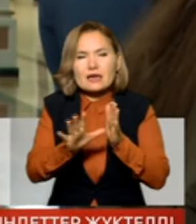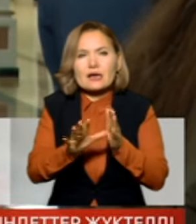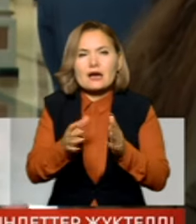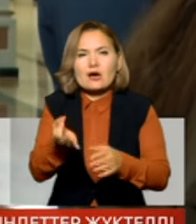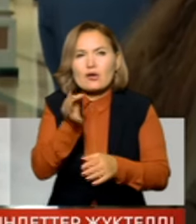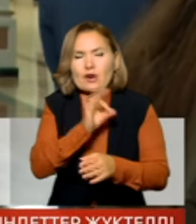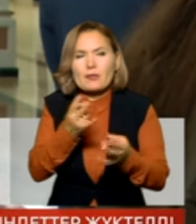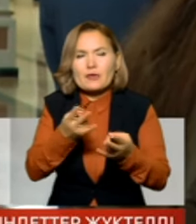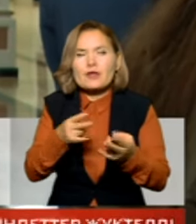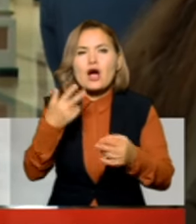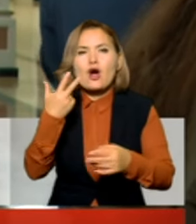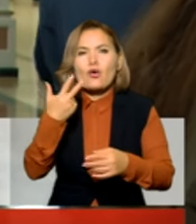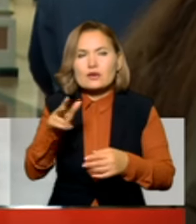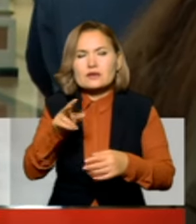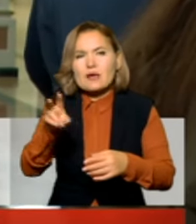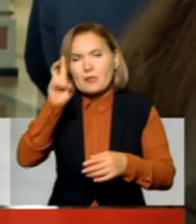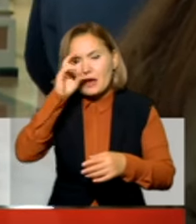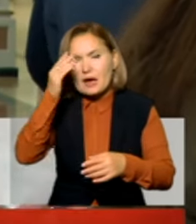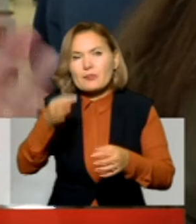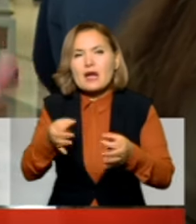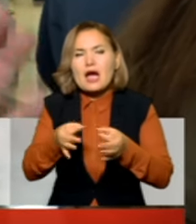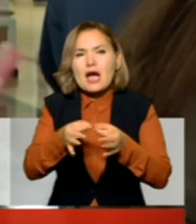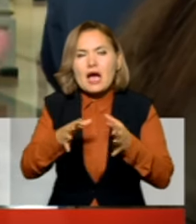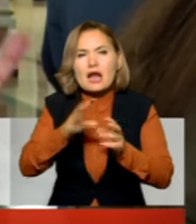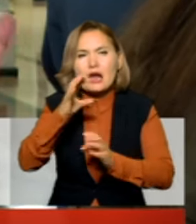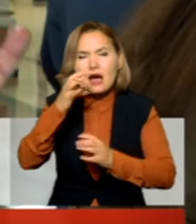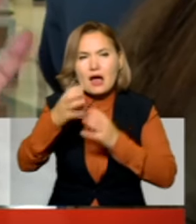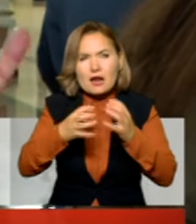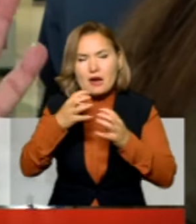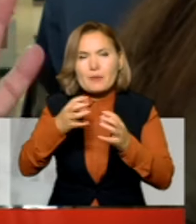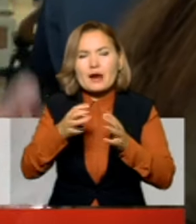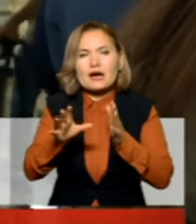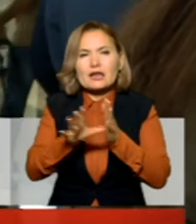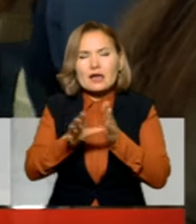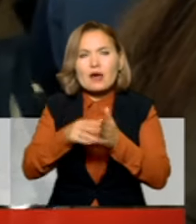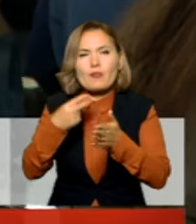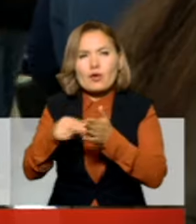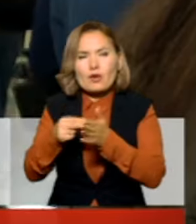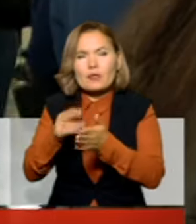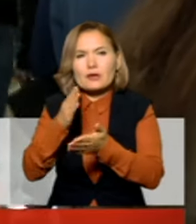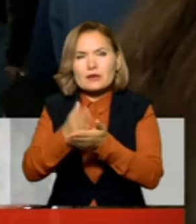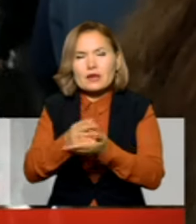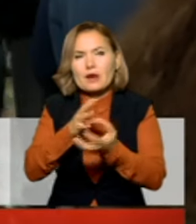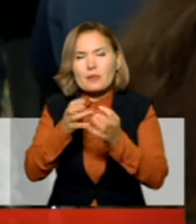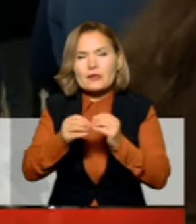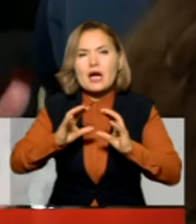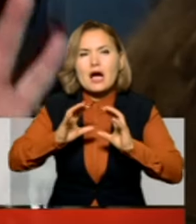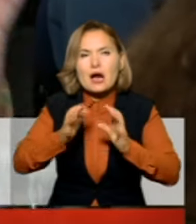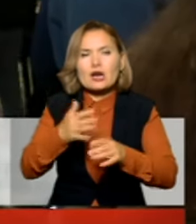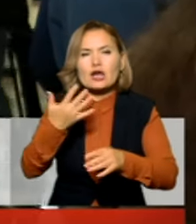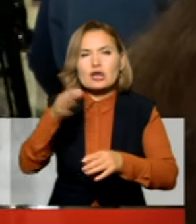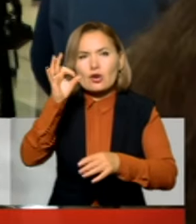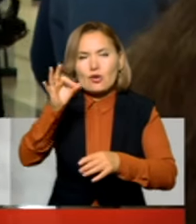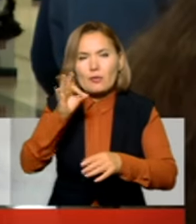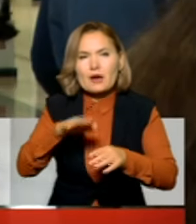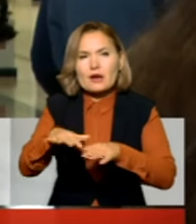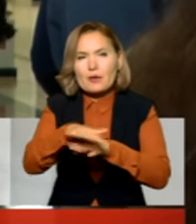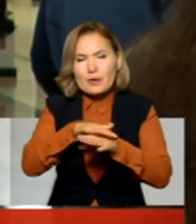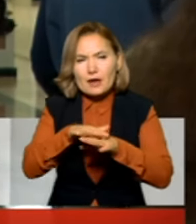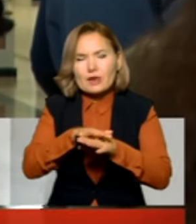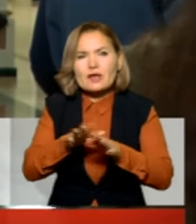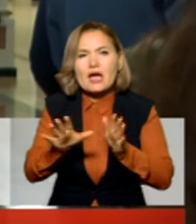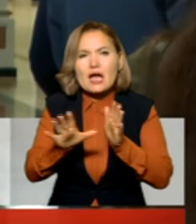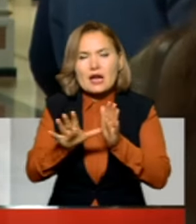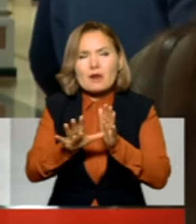Несіген сол 30-дан астам мемлекет әлемнің жарты экономикасы сол мемлекеттерге тиесі. Әлемнің жарты тұрғыны сол